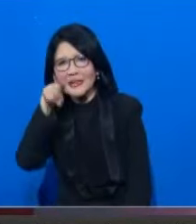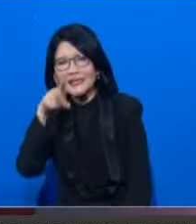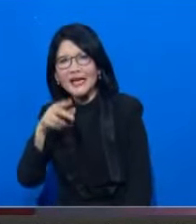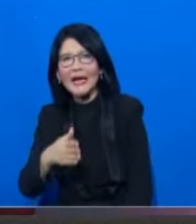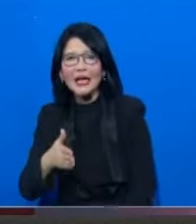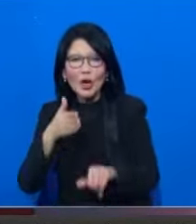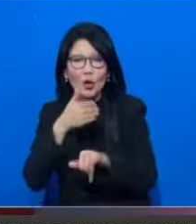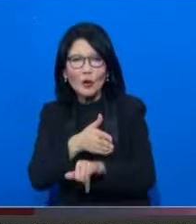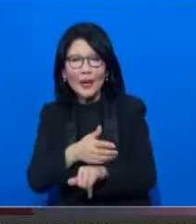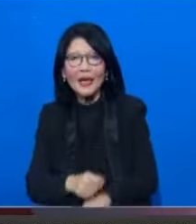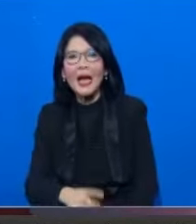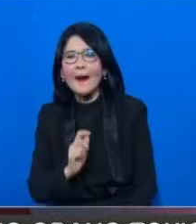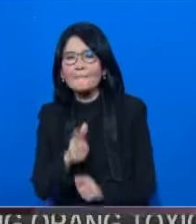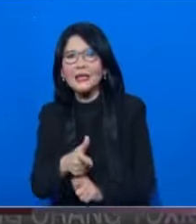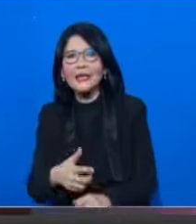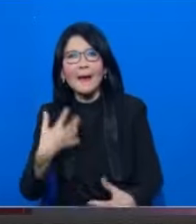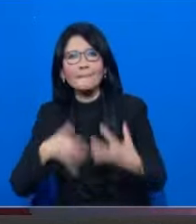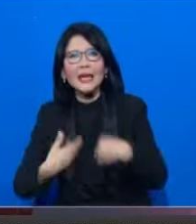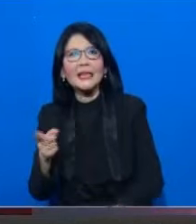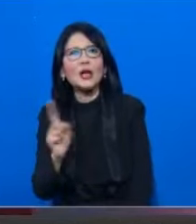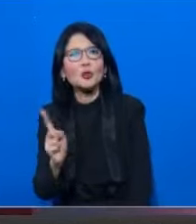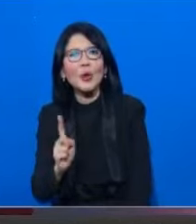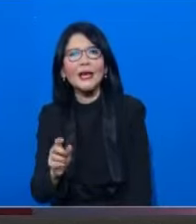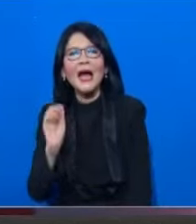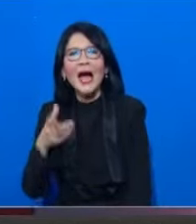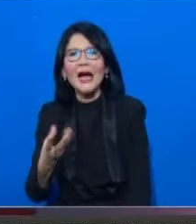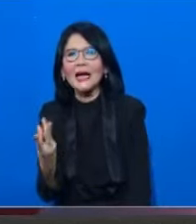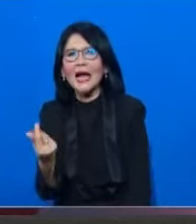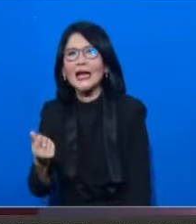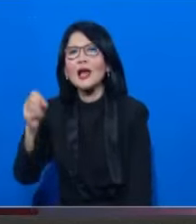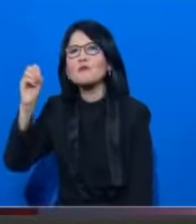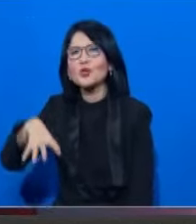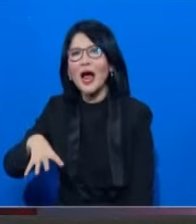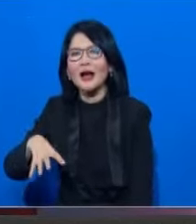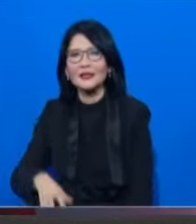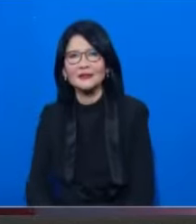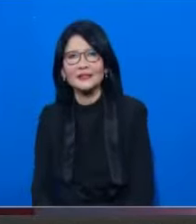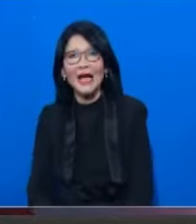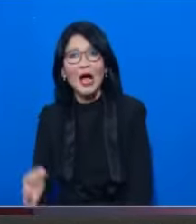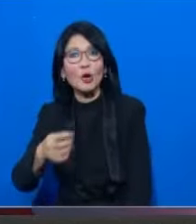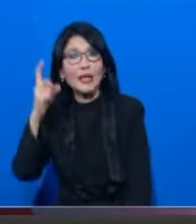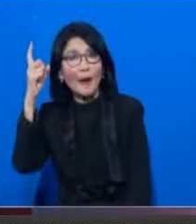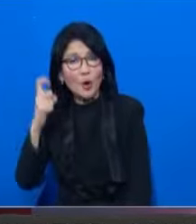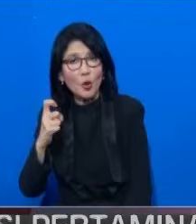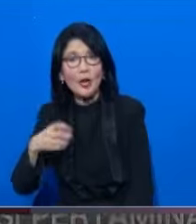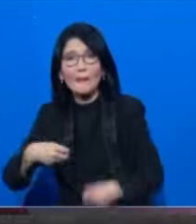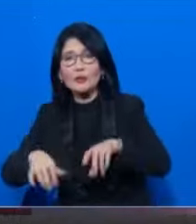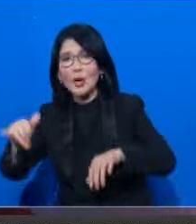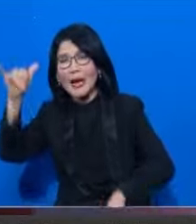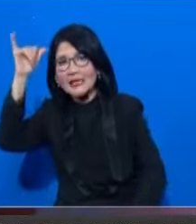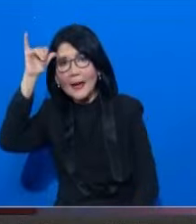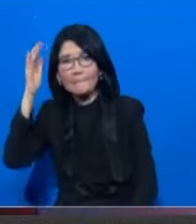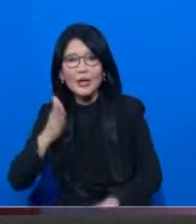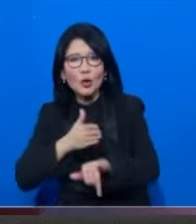membeli hewan lebih awal agar mendapatkan harga yang lebih murah. Dan sementara itu di Bogor, Jawa Barat, penjual sapi kurban